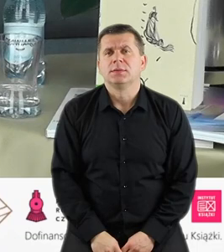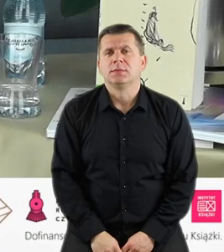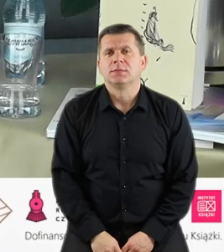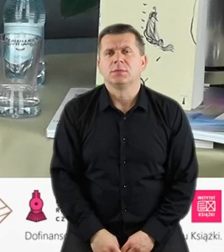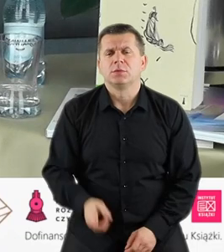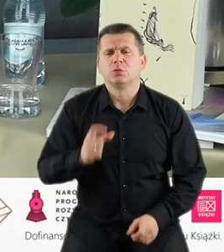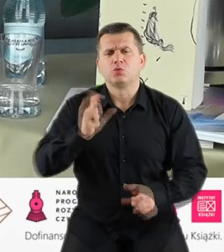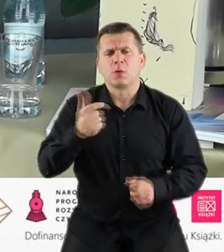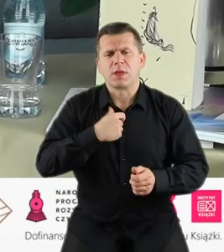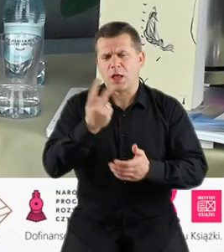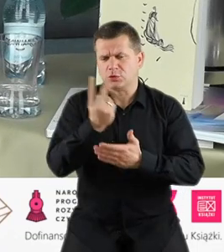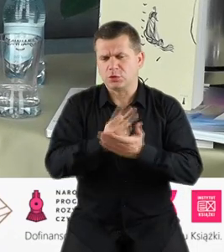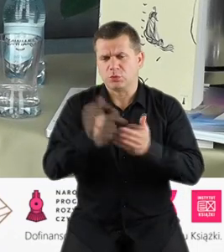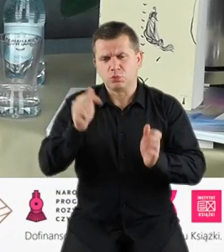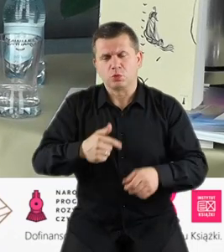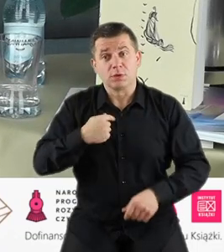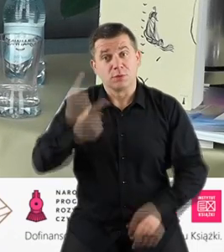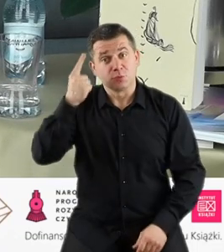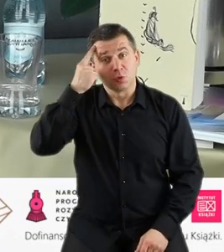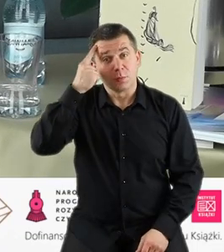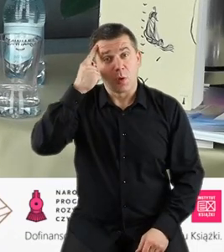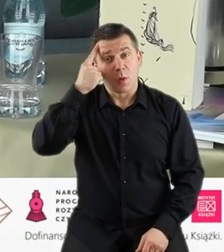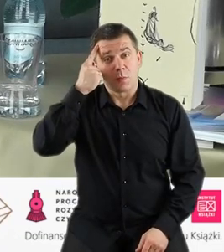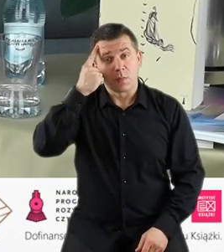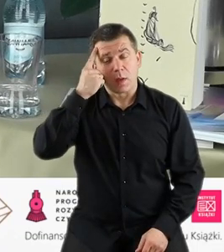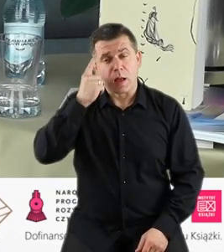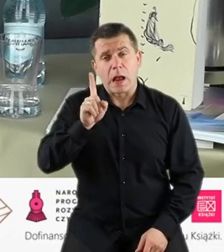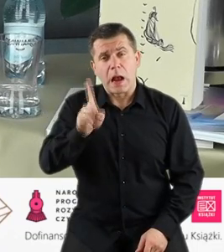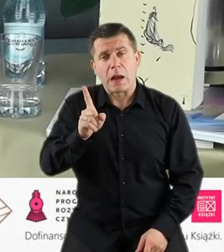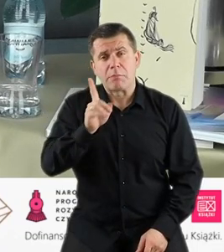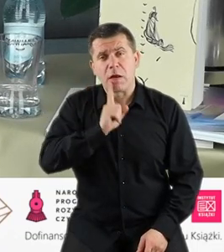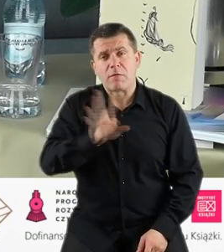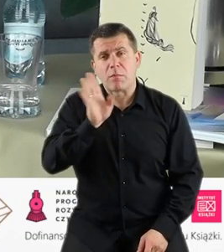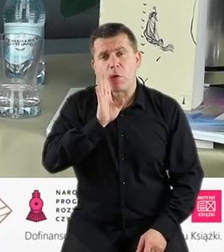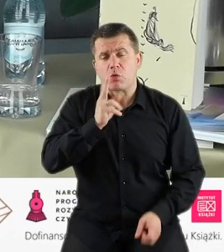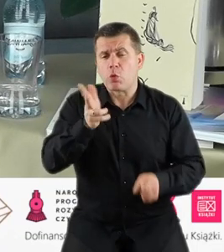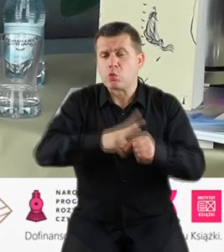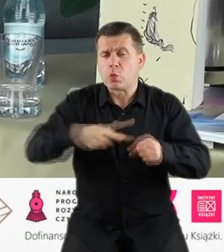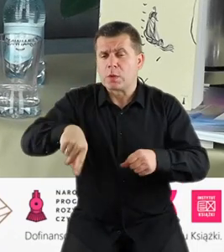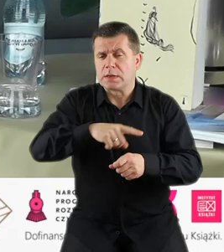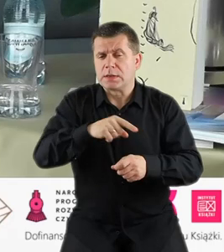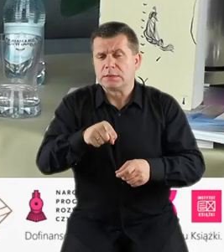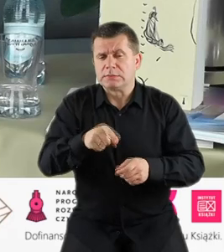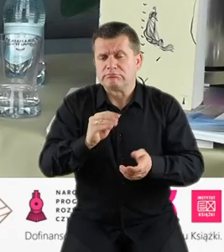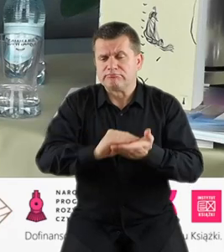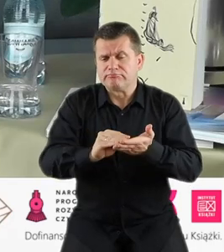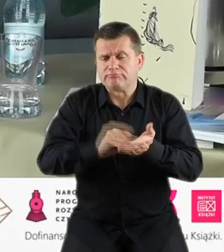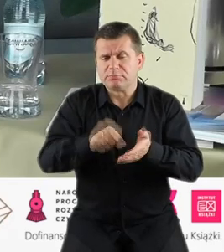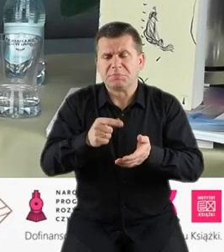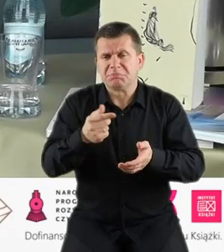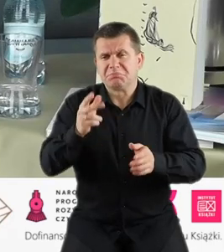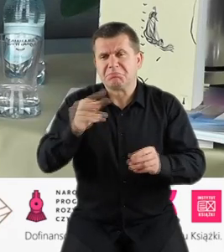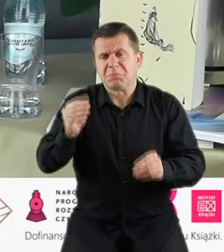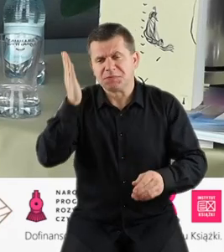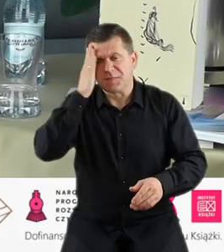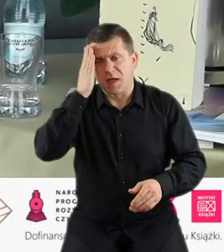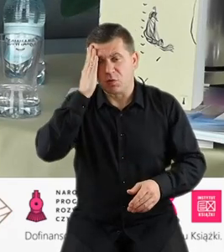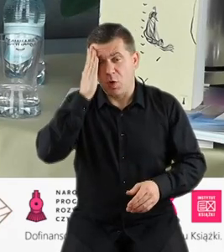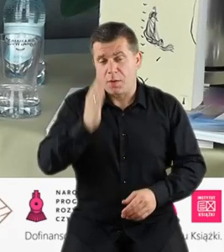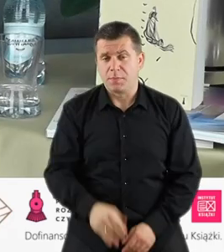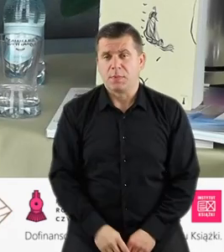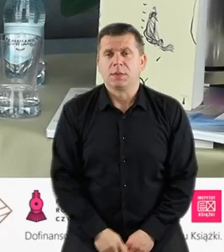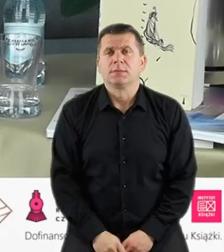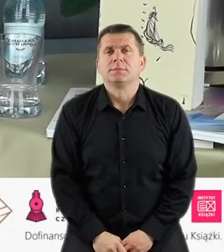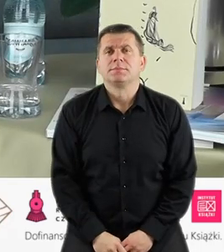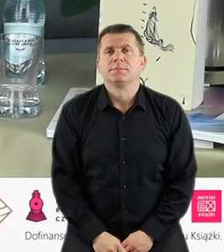Co ja wtedy czytałam? Musiałabym sobie przypomnieć, ale też podejrzewam, że niektóre wątki pojawiają się nieświadomie. Bo rzeczywiście było